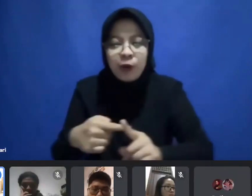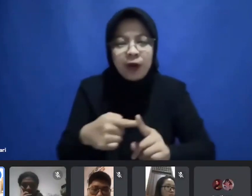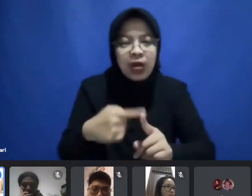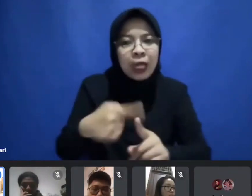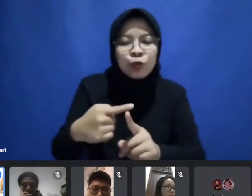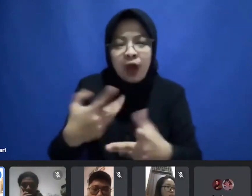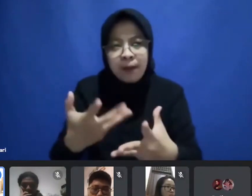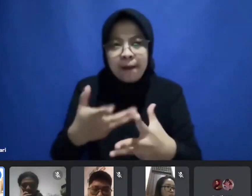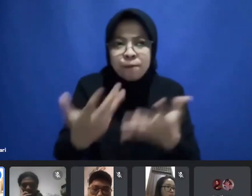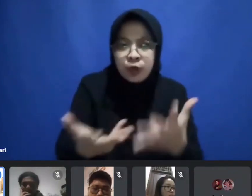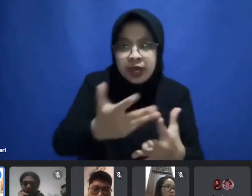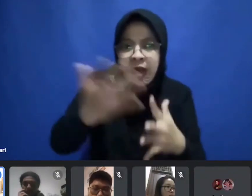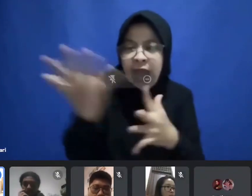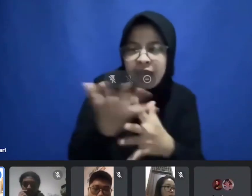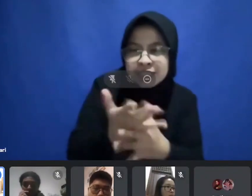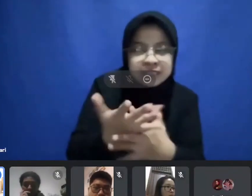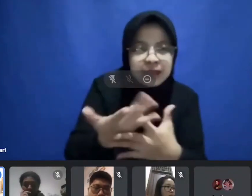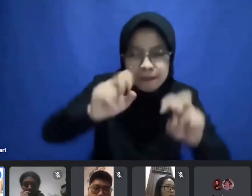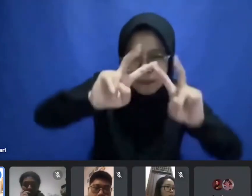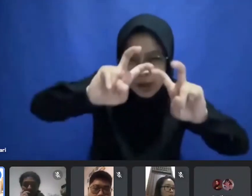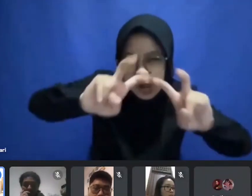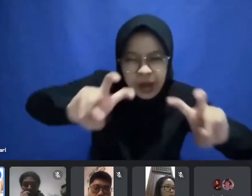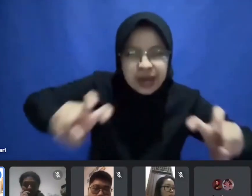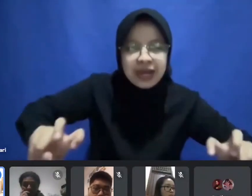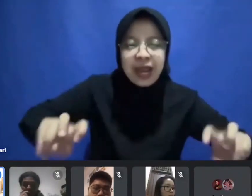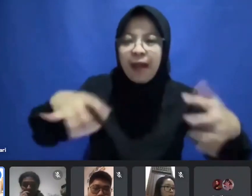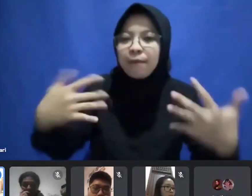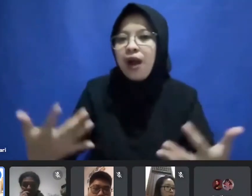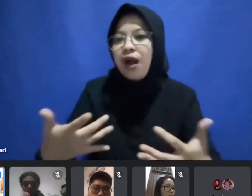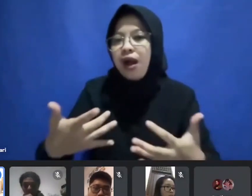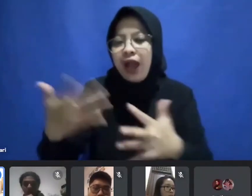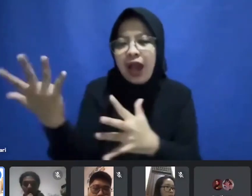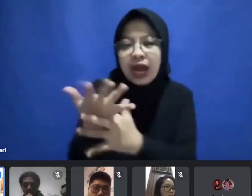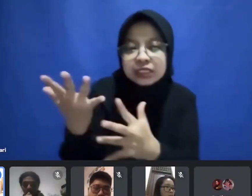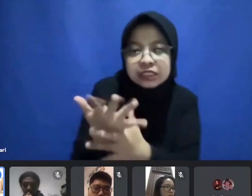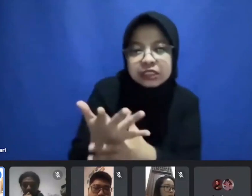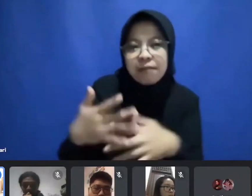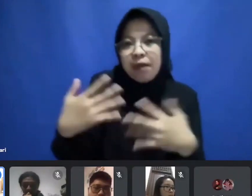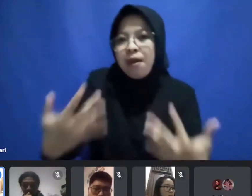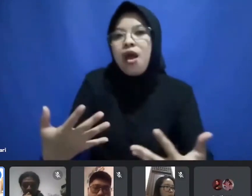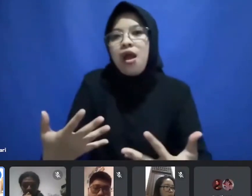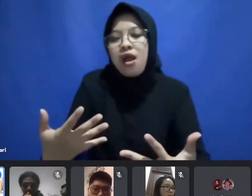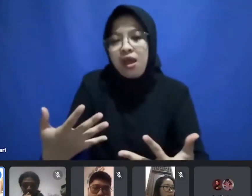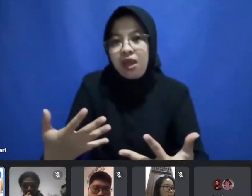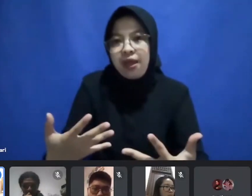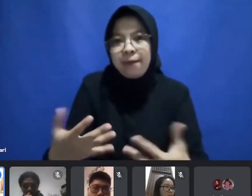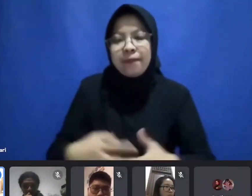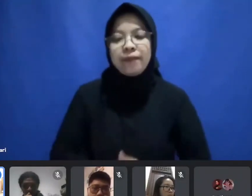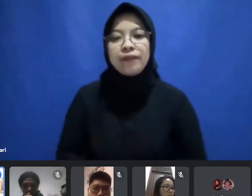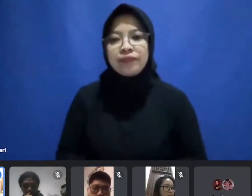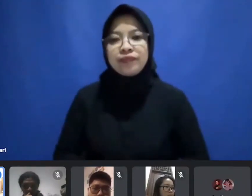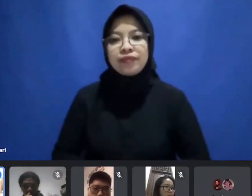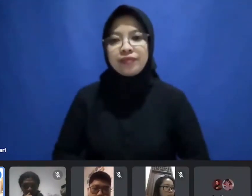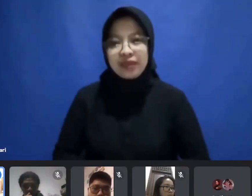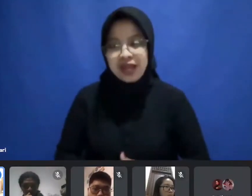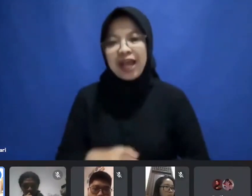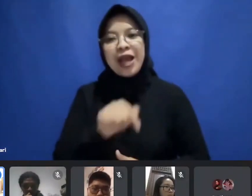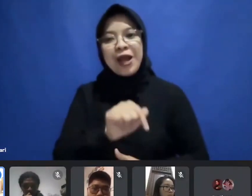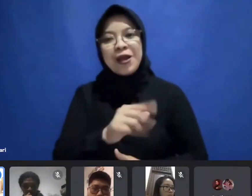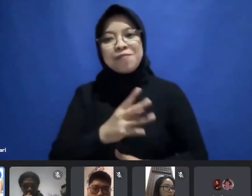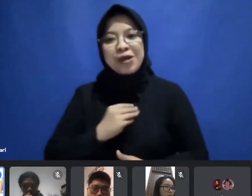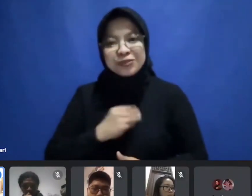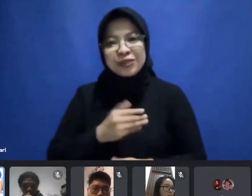bisa di gali di situ bisa dieksplorasi nah itu yang di